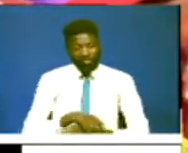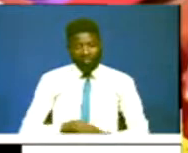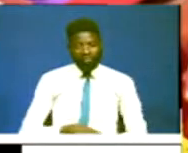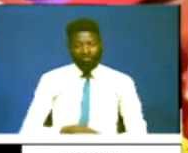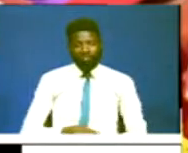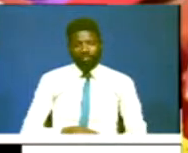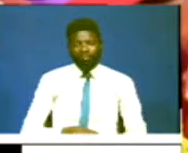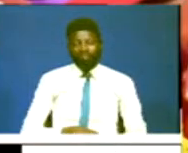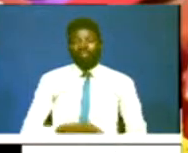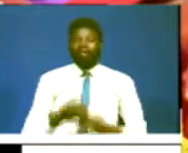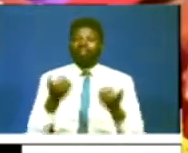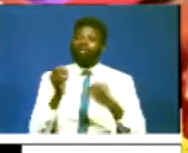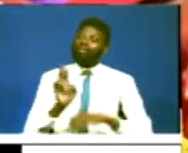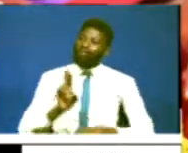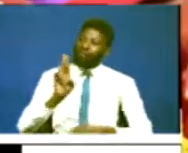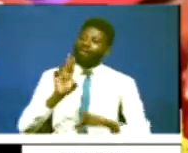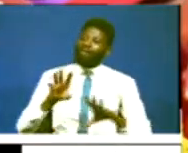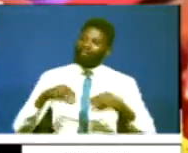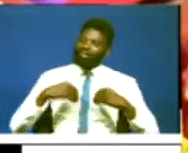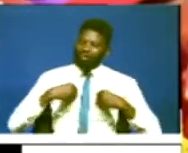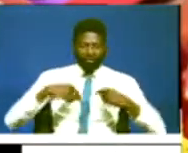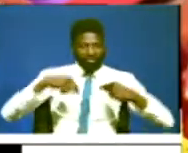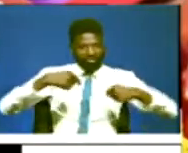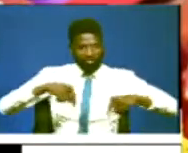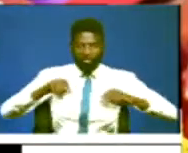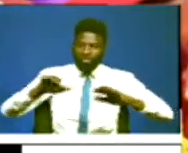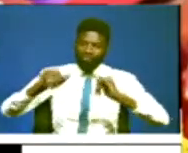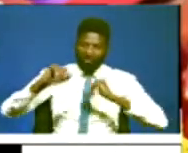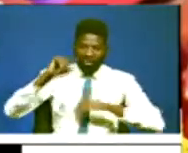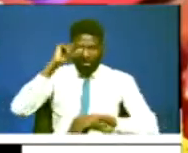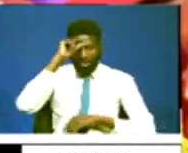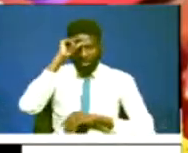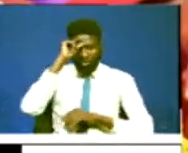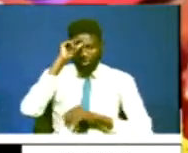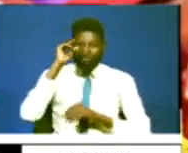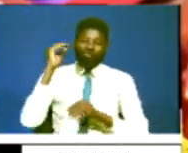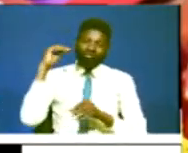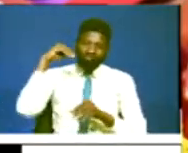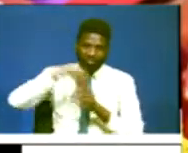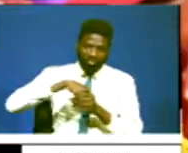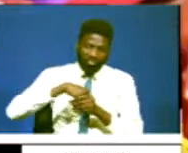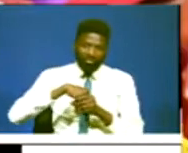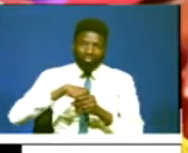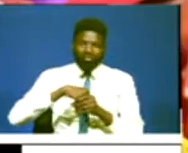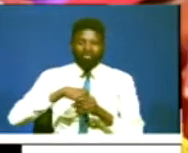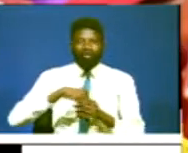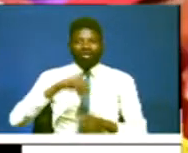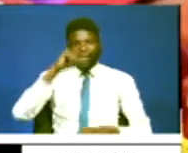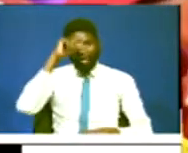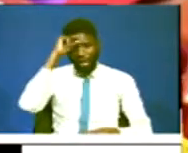Sasa Uhuru akanunua uoga, akamuita kwa serikali kwa handshake. Aliharibu serikali yetu wangu haribu.